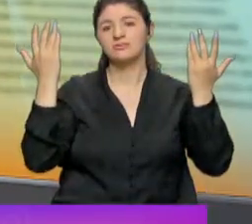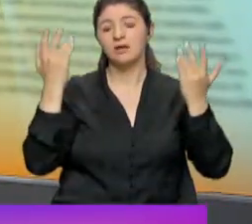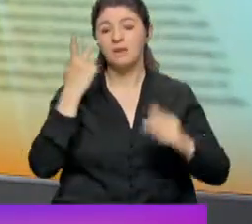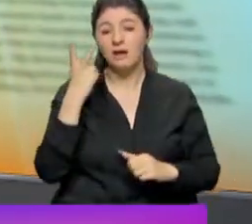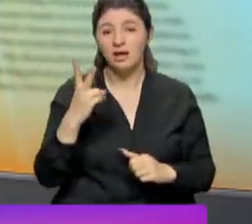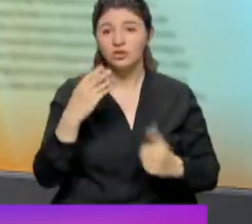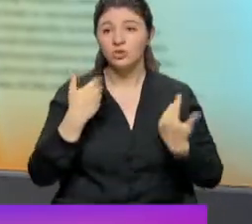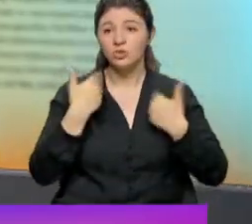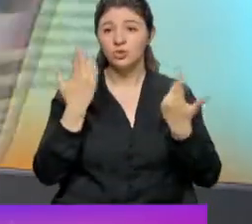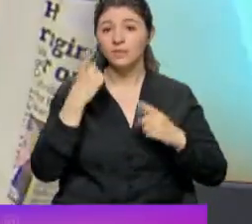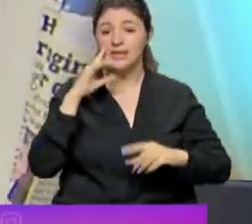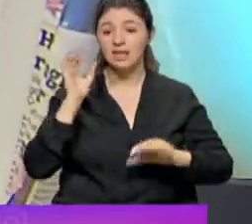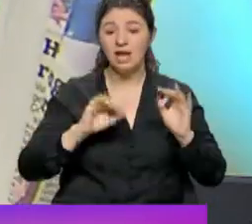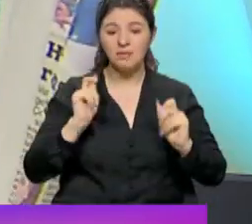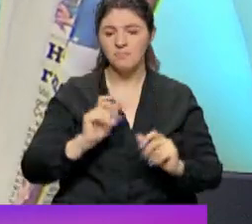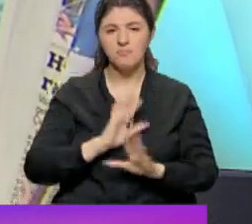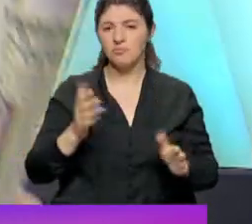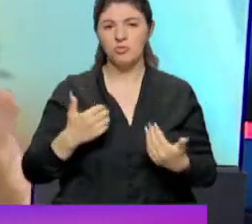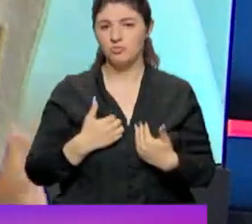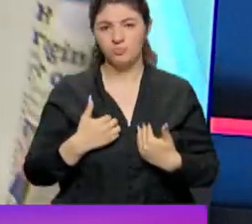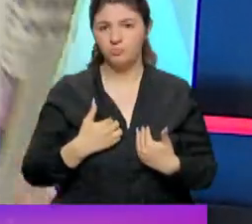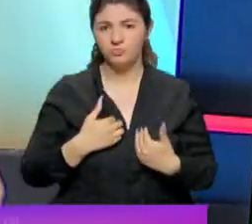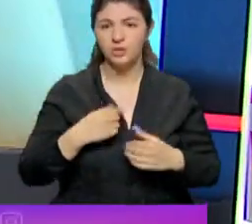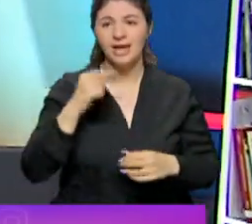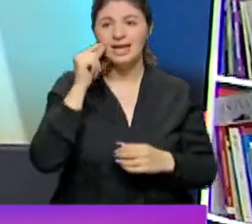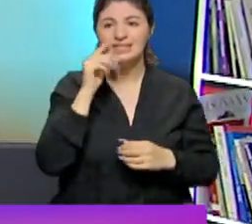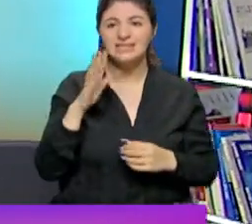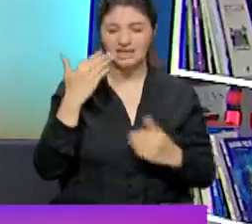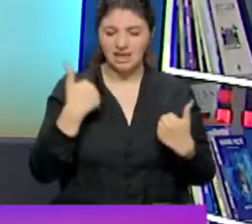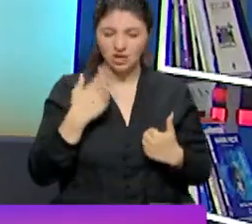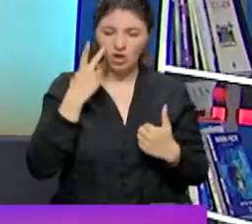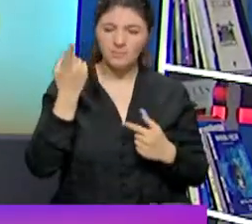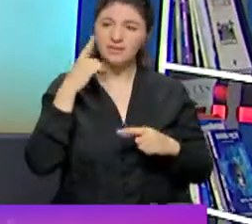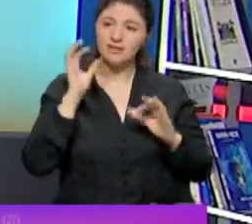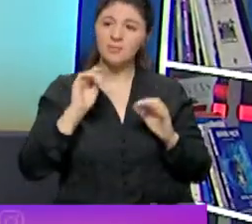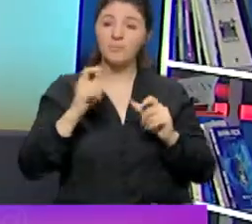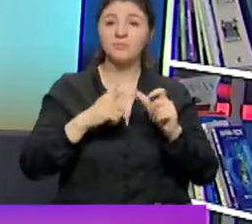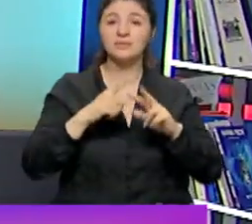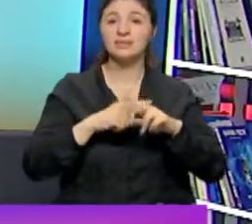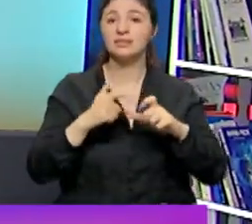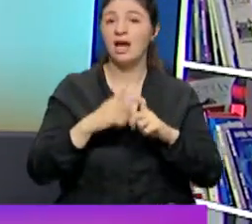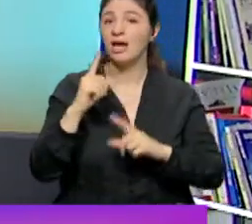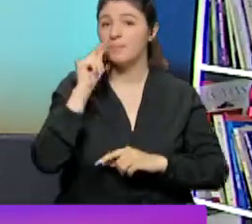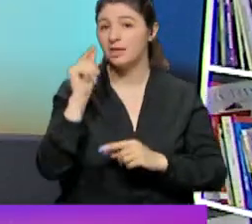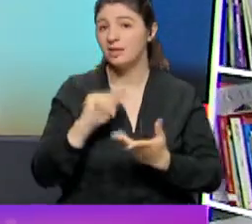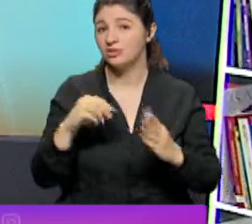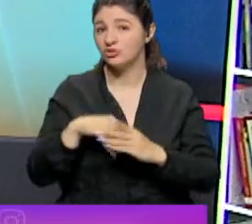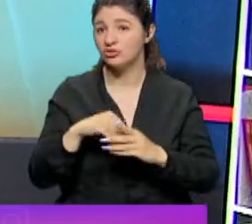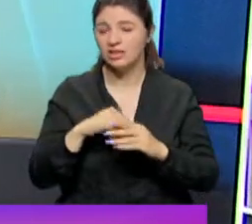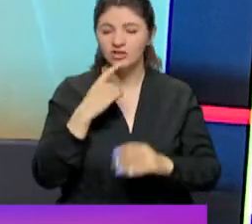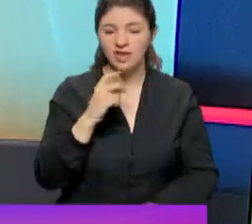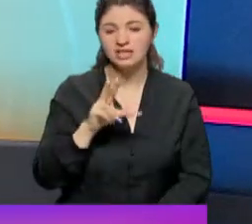iyi bakın hukuki bir değerlendirme yapmıyorum insani bir değerlendirme yapıyorum saygı Öztürk'ün yaşı üzerinden